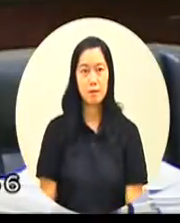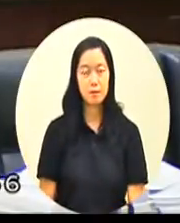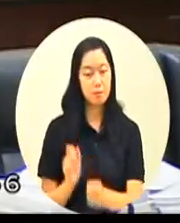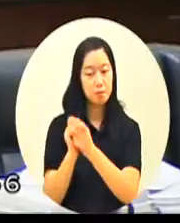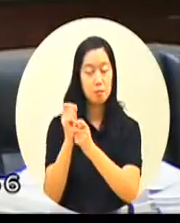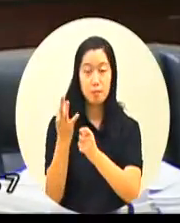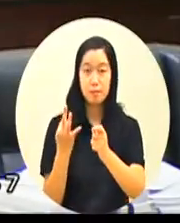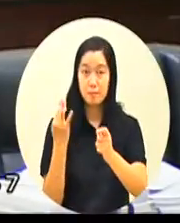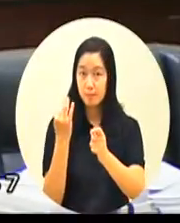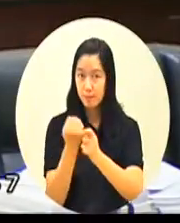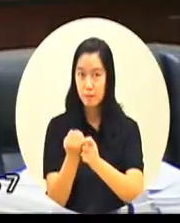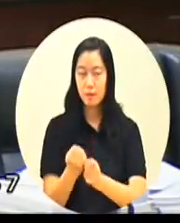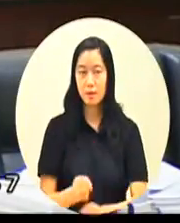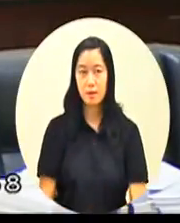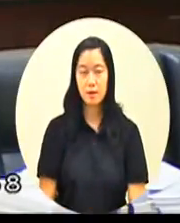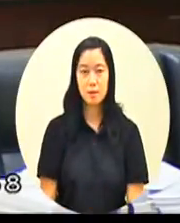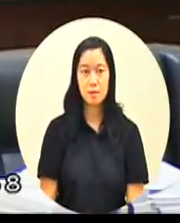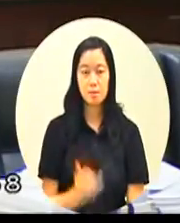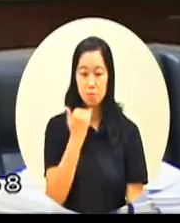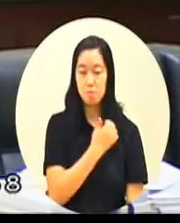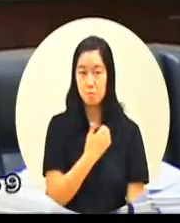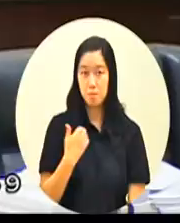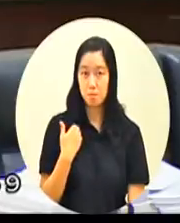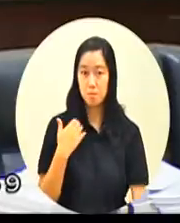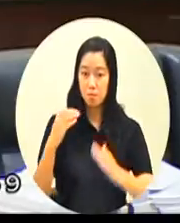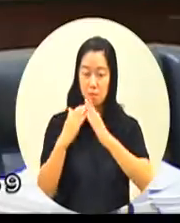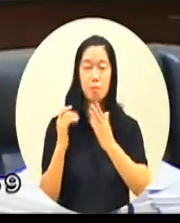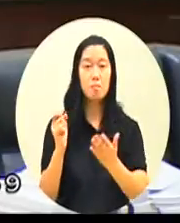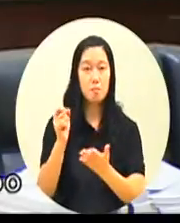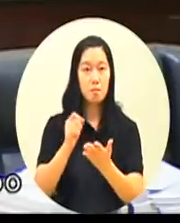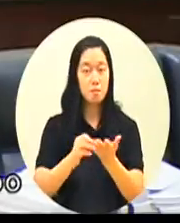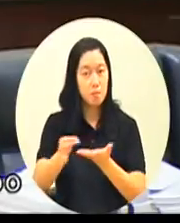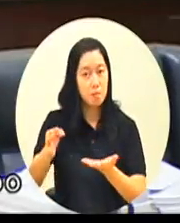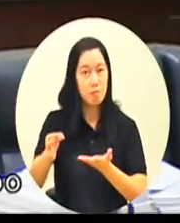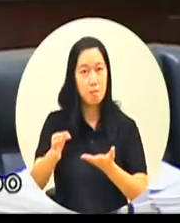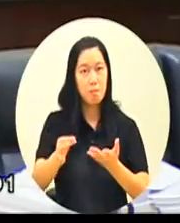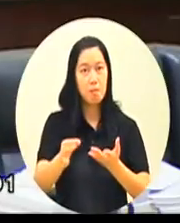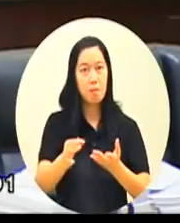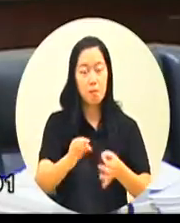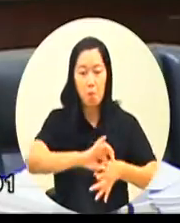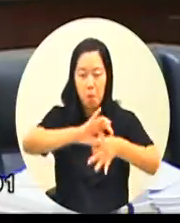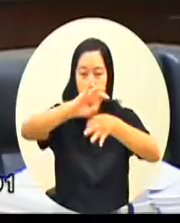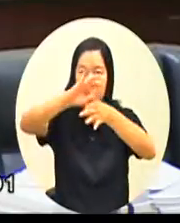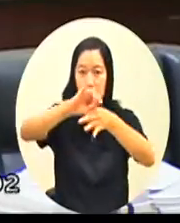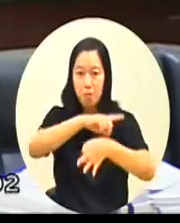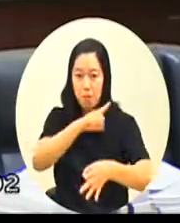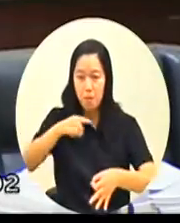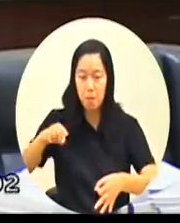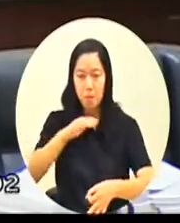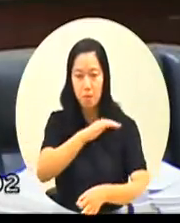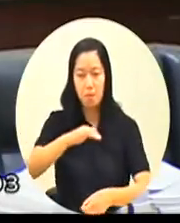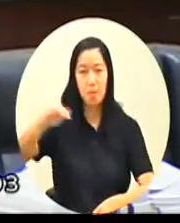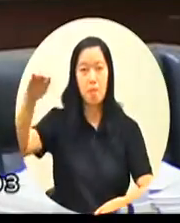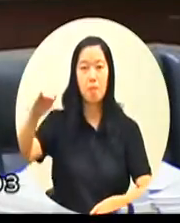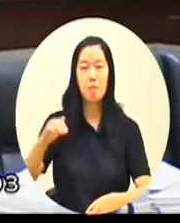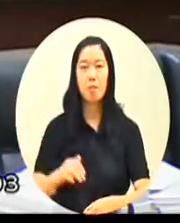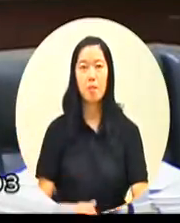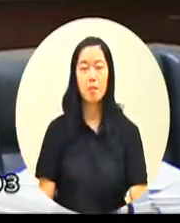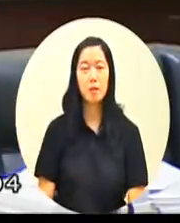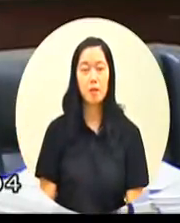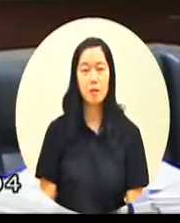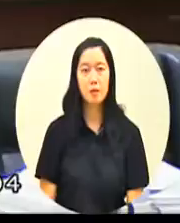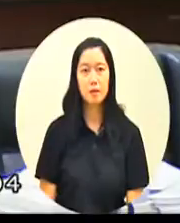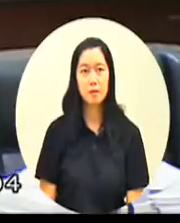当中，可能在房价的这样的涨幅当中，大概去年都考不好，就是一个 peak 值，就一个比较高的